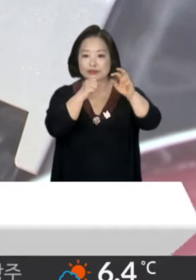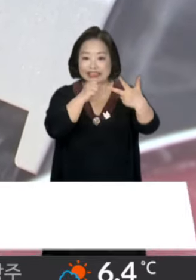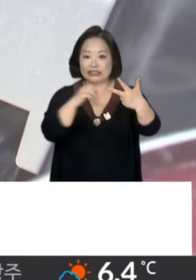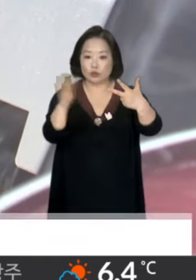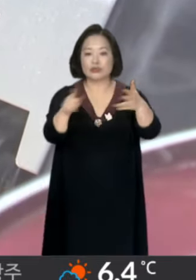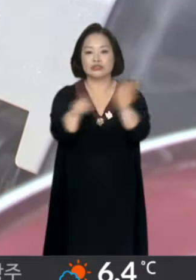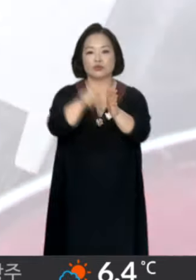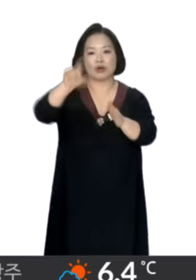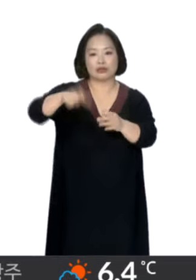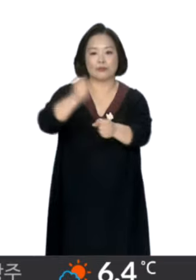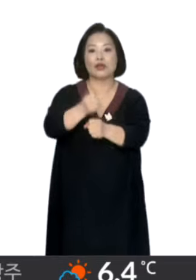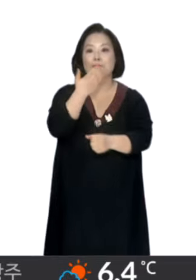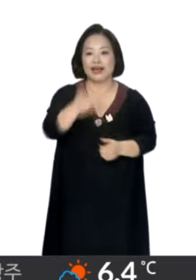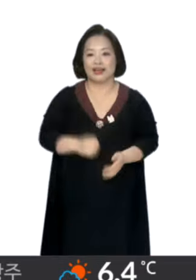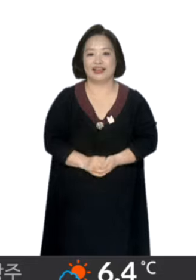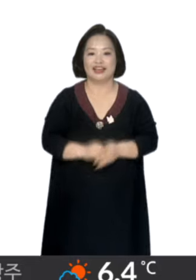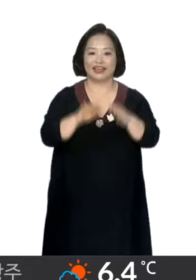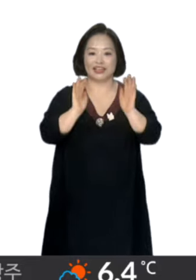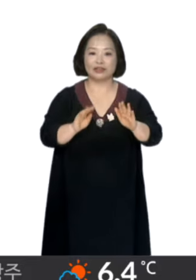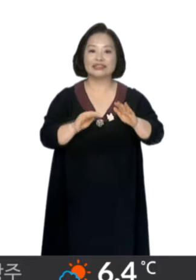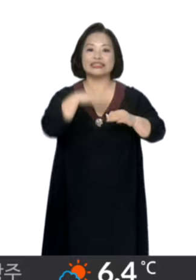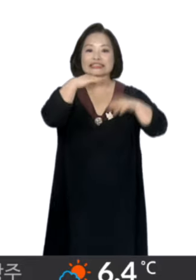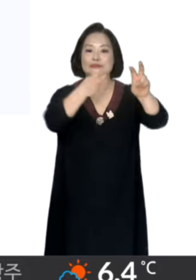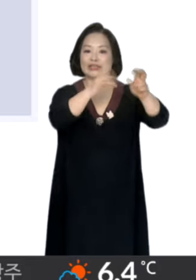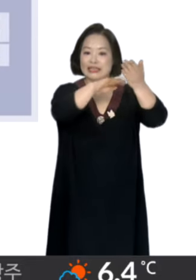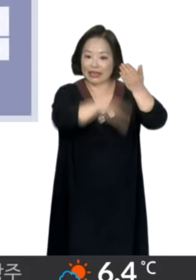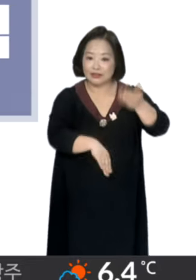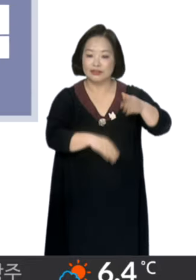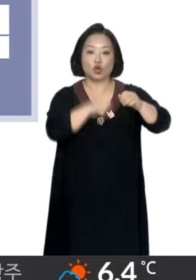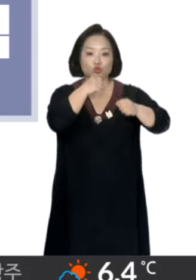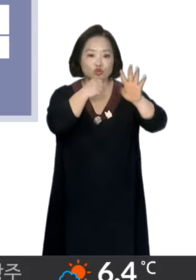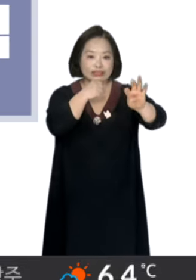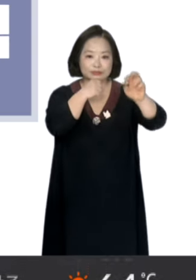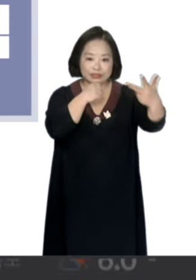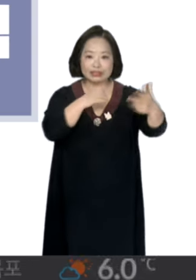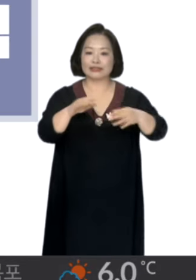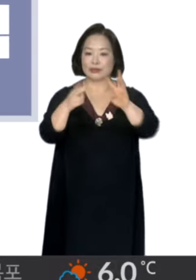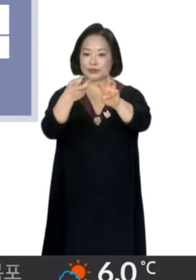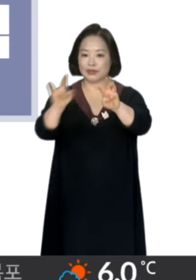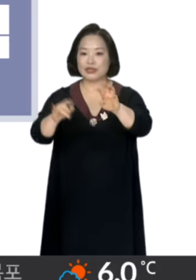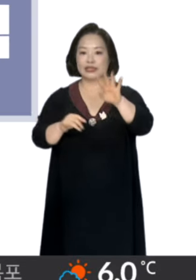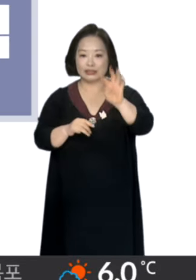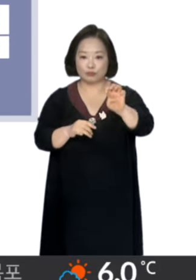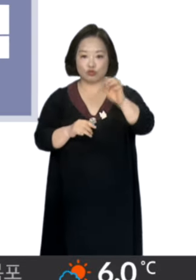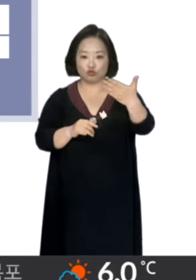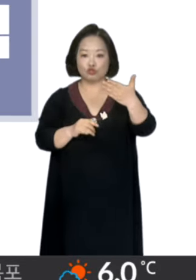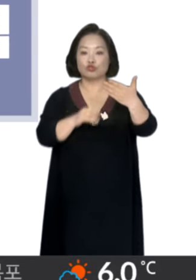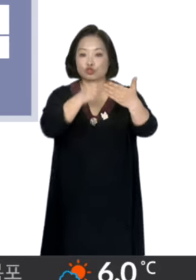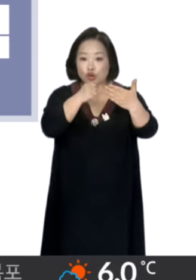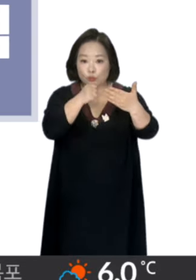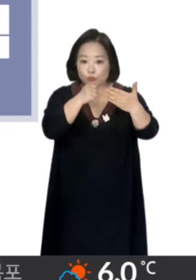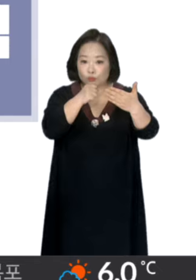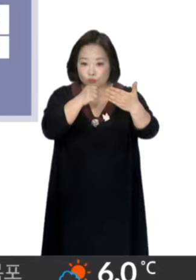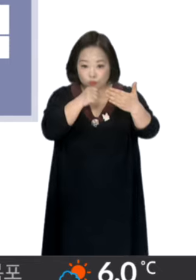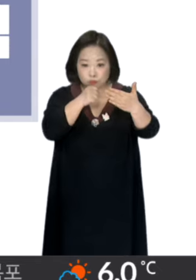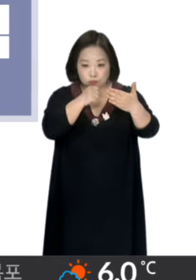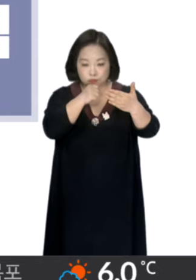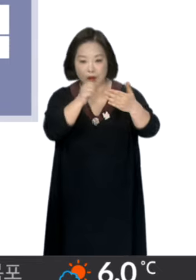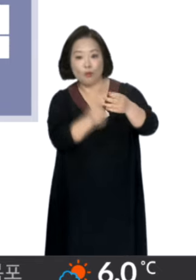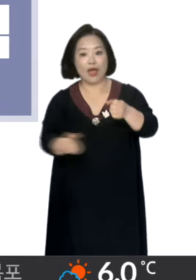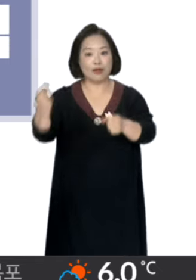있게 됩니다. 특히 20대 이하는 47점, 30대는 39점 신용 평점이 오를